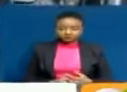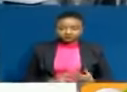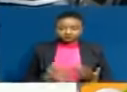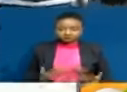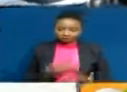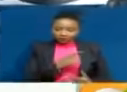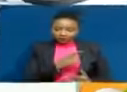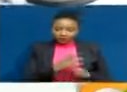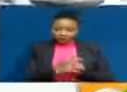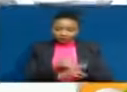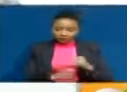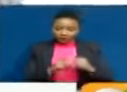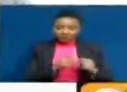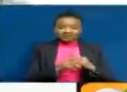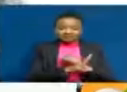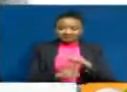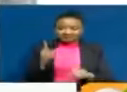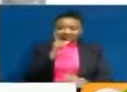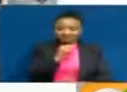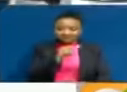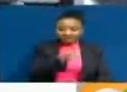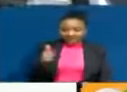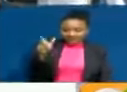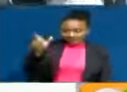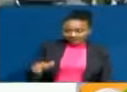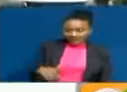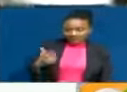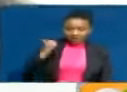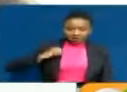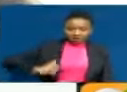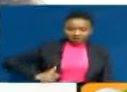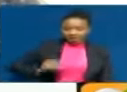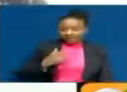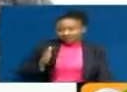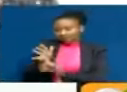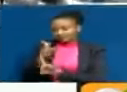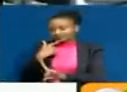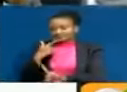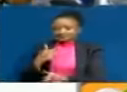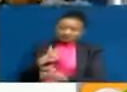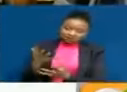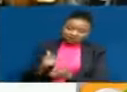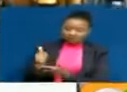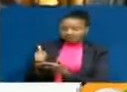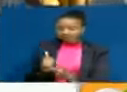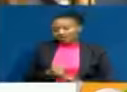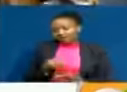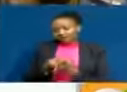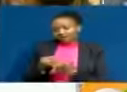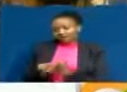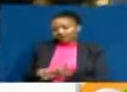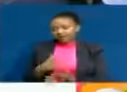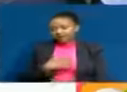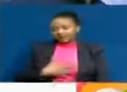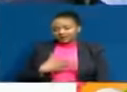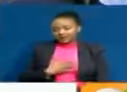Inadaiwa mwizi huyo alikuwa amemwibia mwanamke mmoja kibeti chake kwa kumhadaa kuwa alitaka usaidizi wa kifedha mita chache kutoka